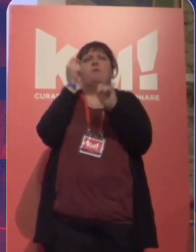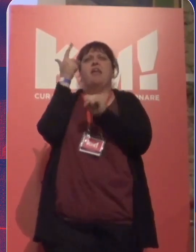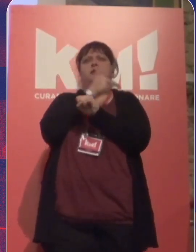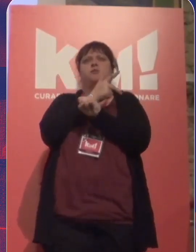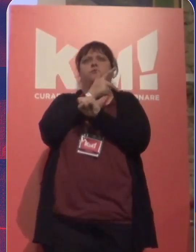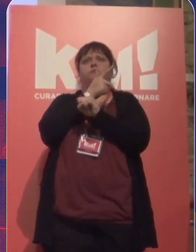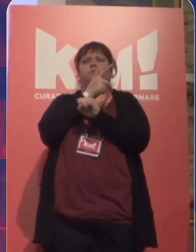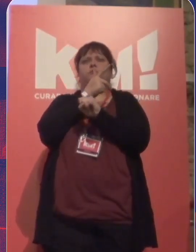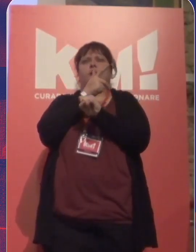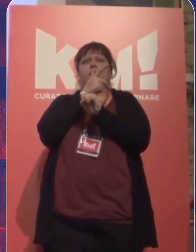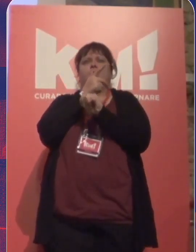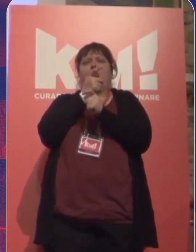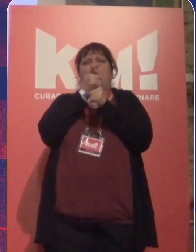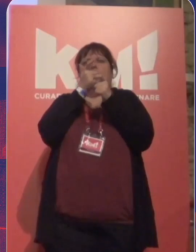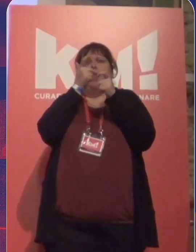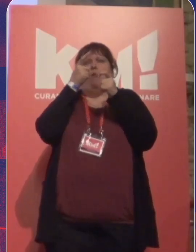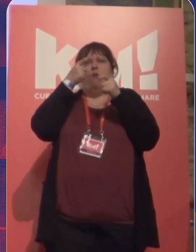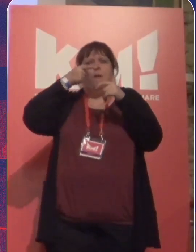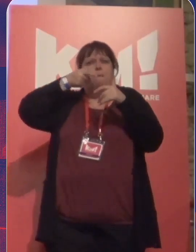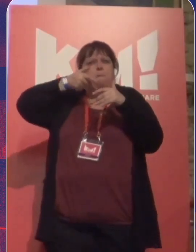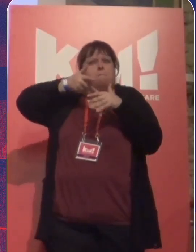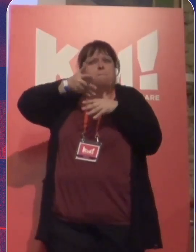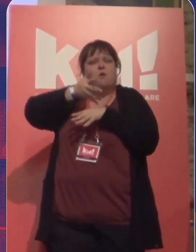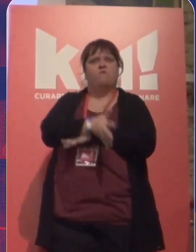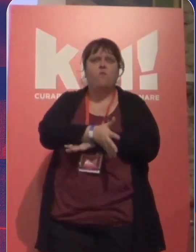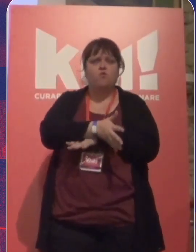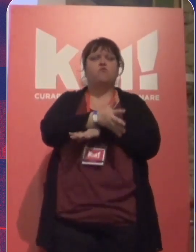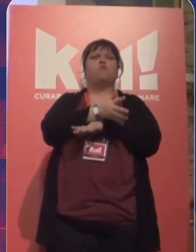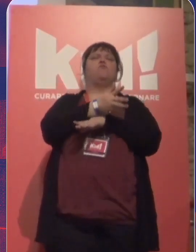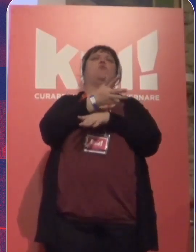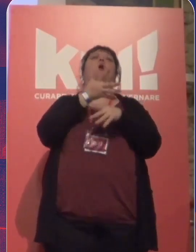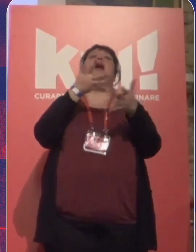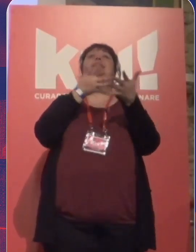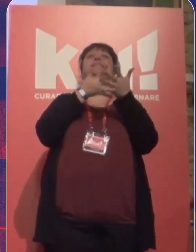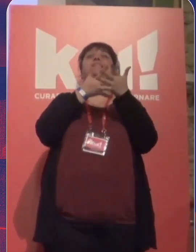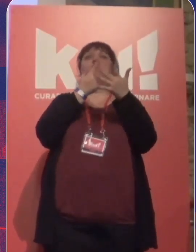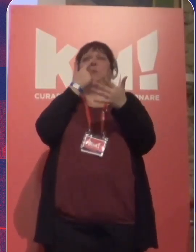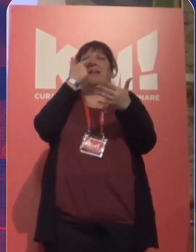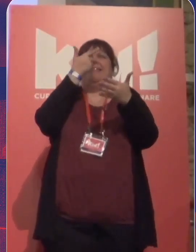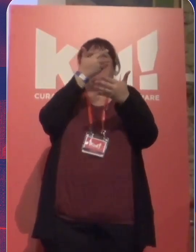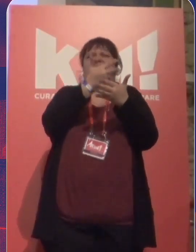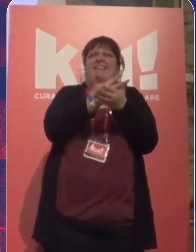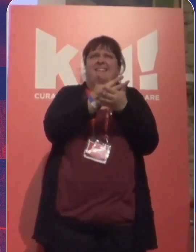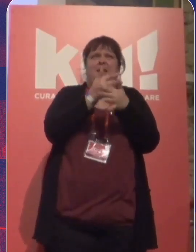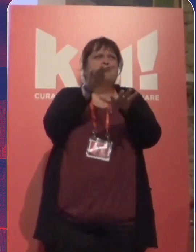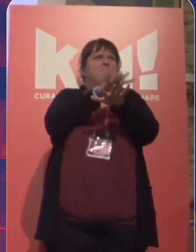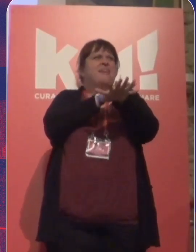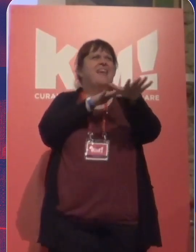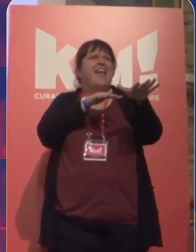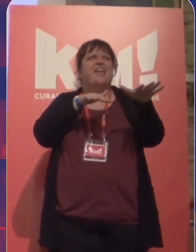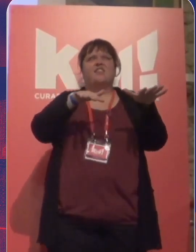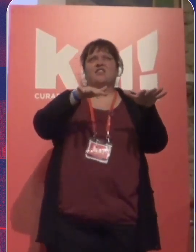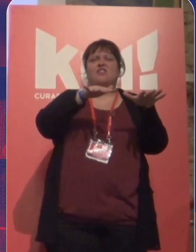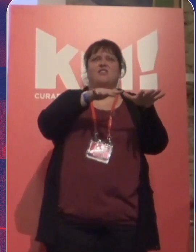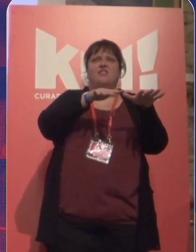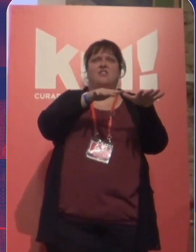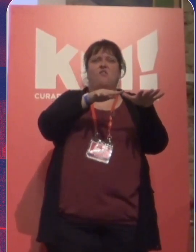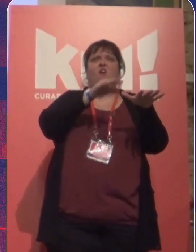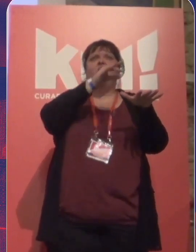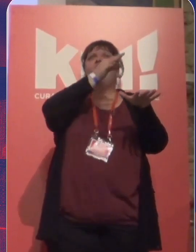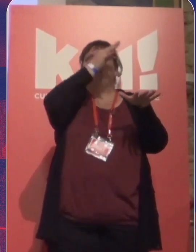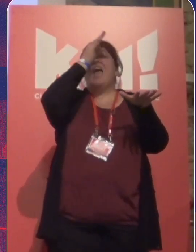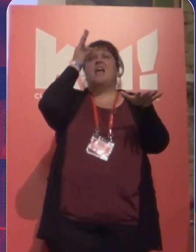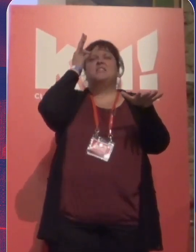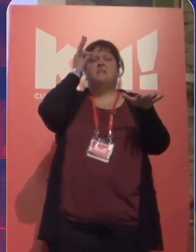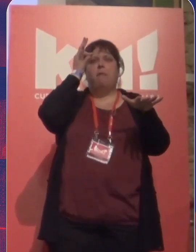di in questo senso avremo il problema di ricostruire la trama dei legami ripeto non solo nelle nostre